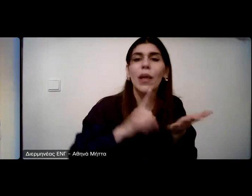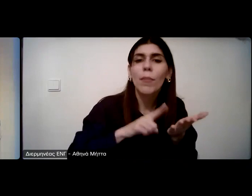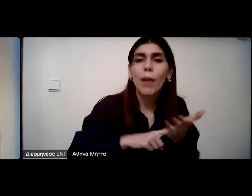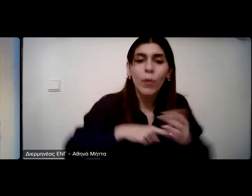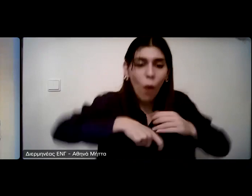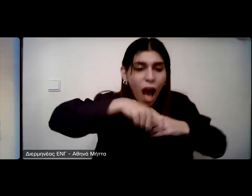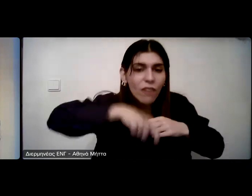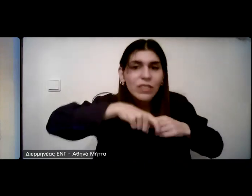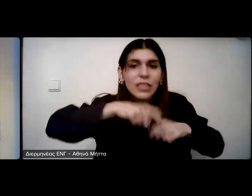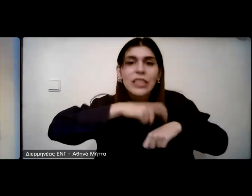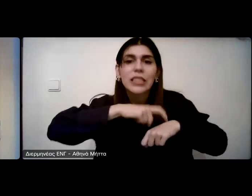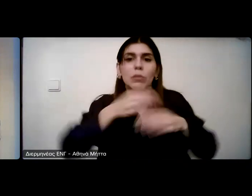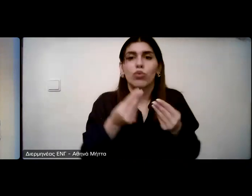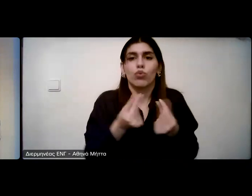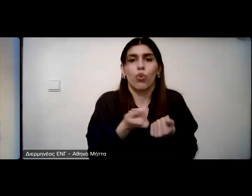κατάσταση όπως